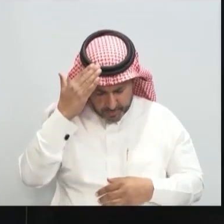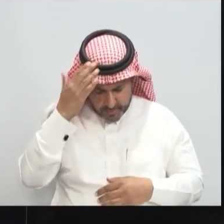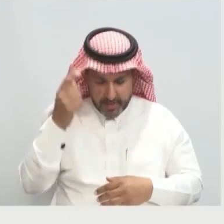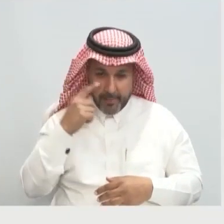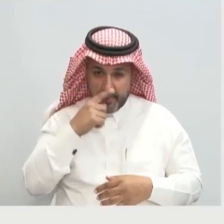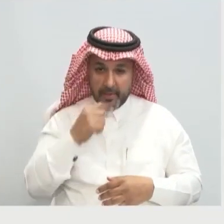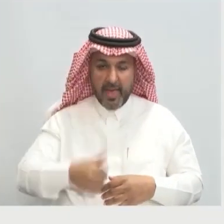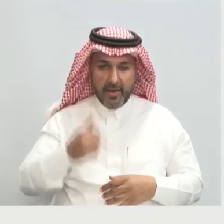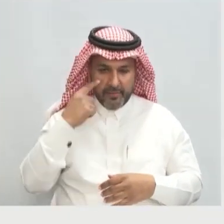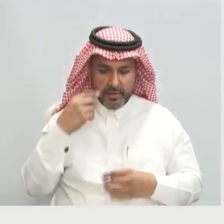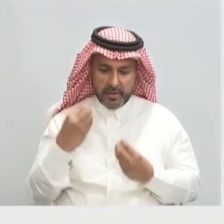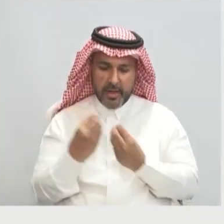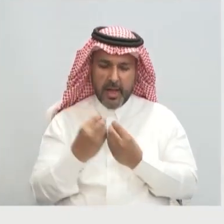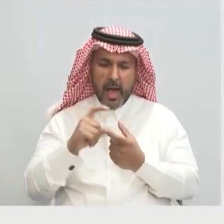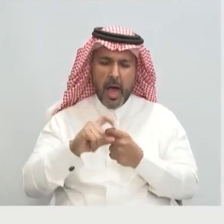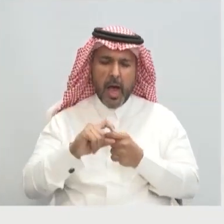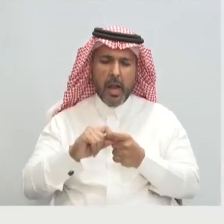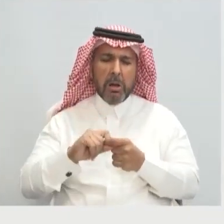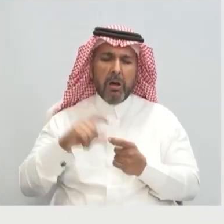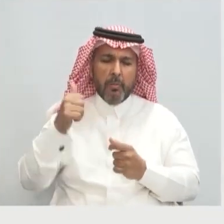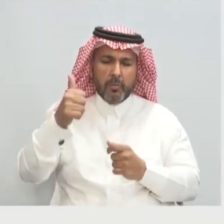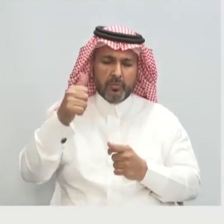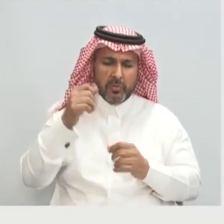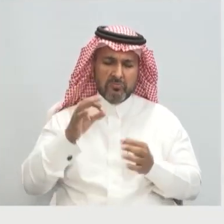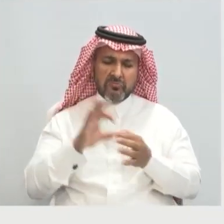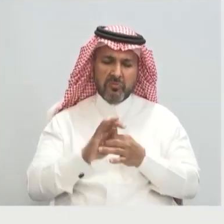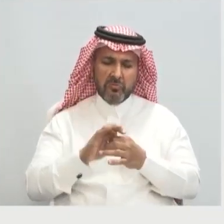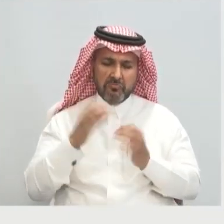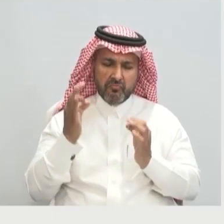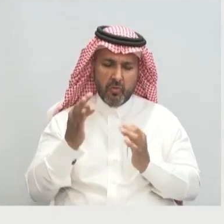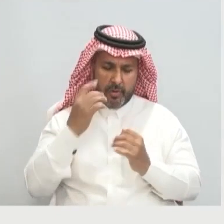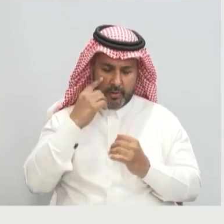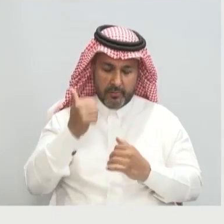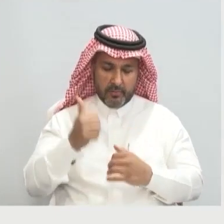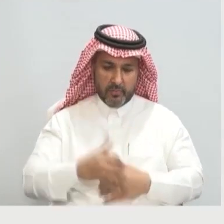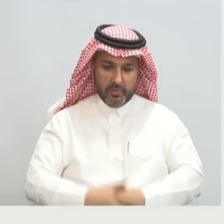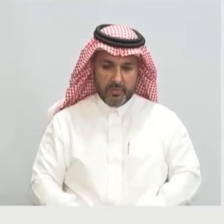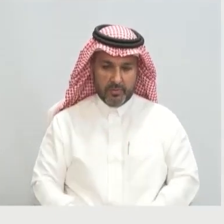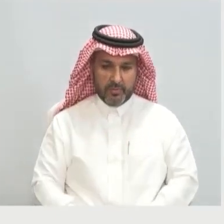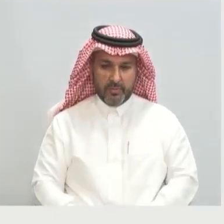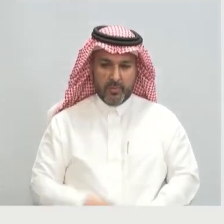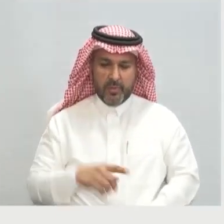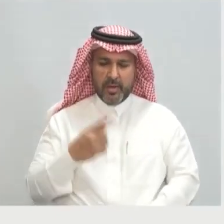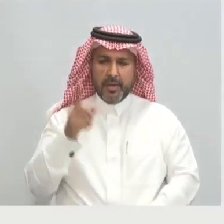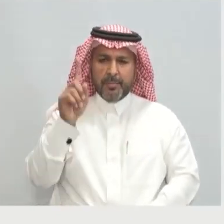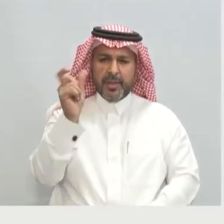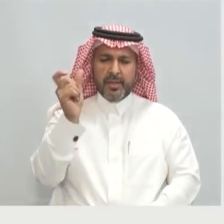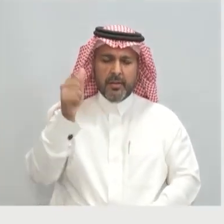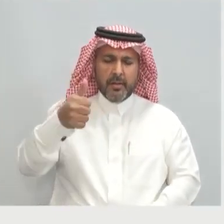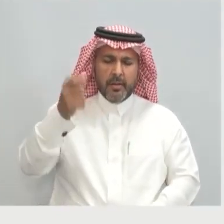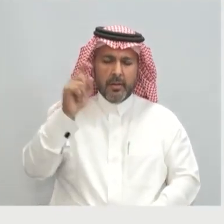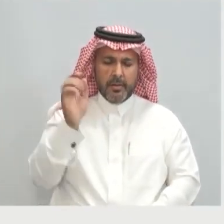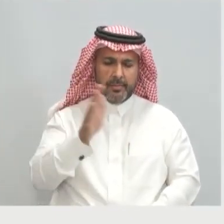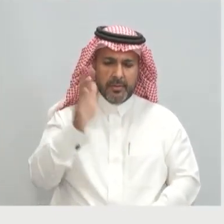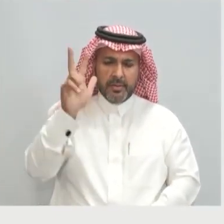كذلك نقصد ببناء الشبكات هي عمليه التفاعل مع الاخرين لتبادل المعلومات وتعزيز التواصل المهني او الاجتماعي